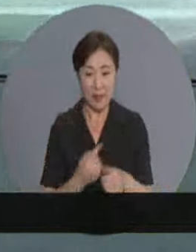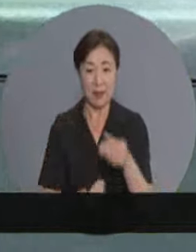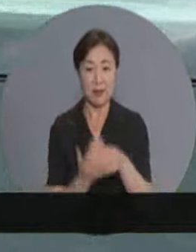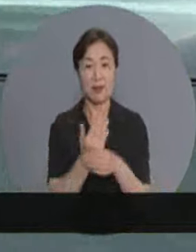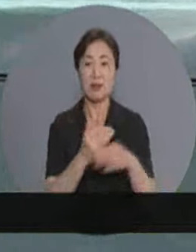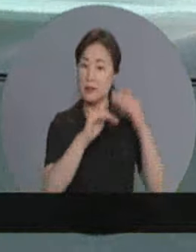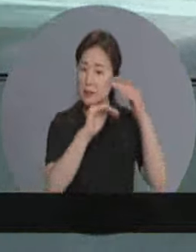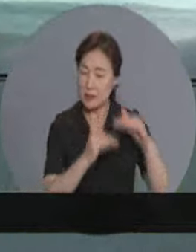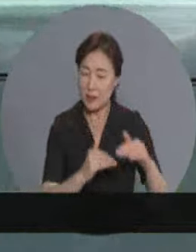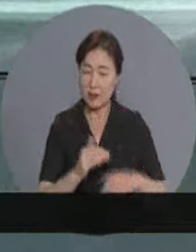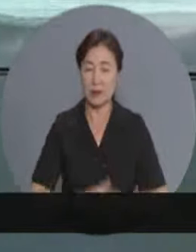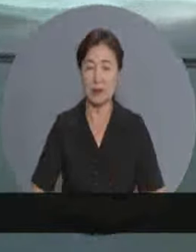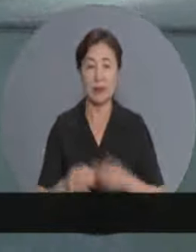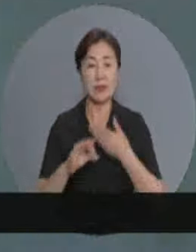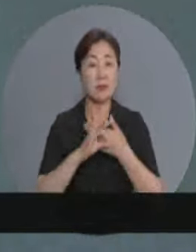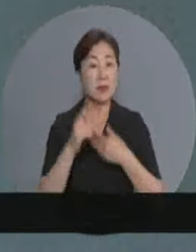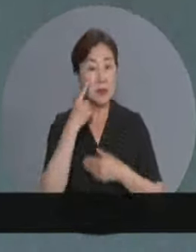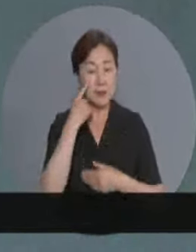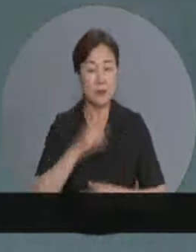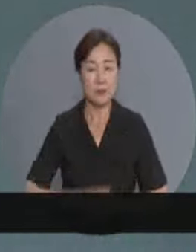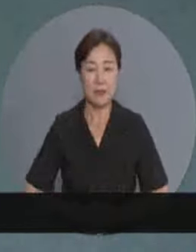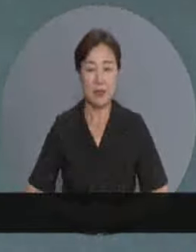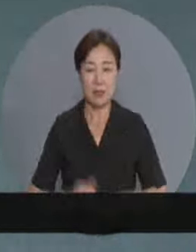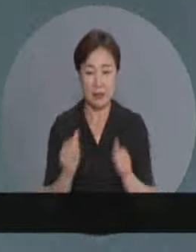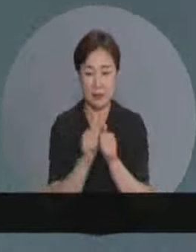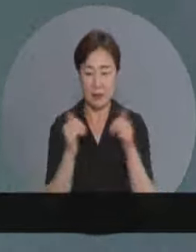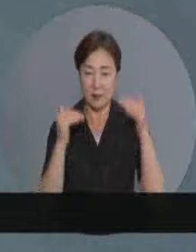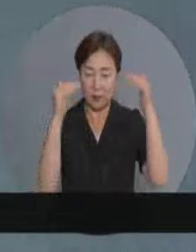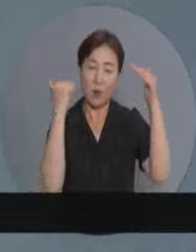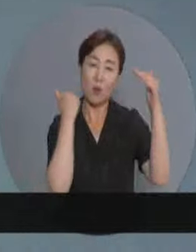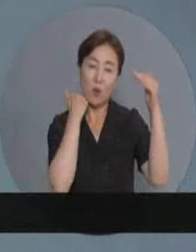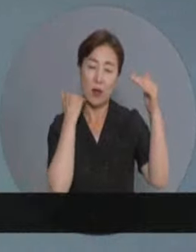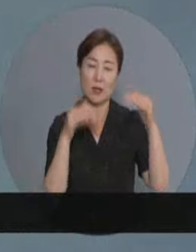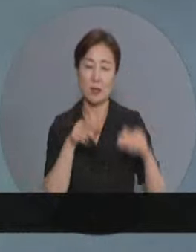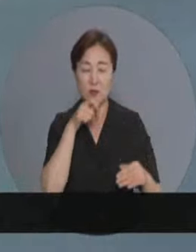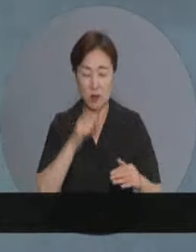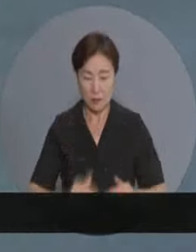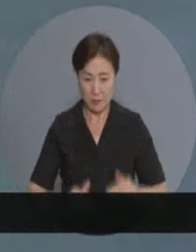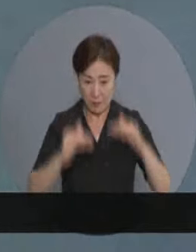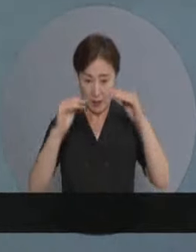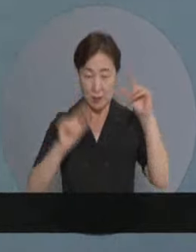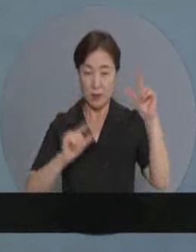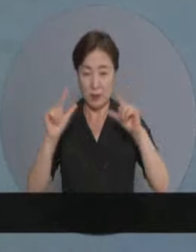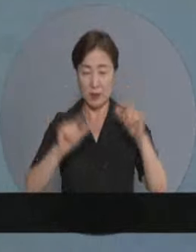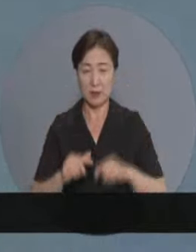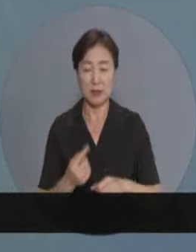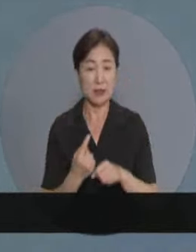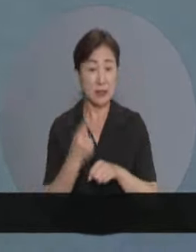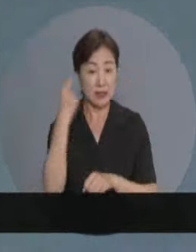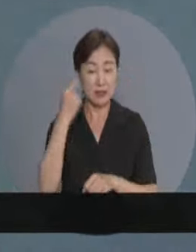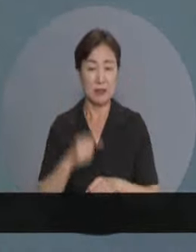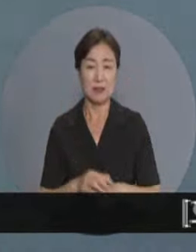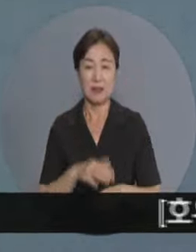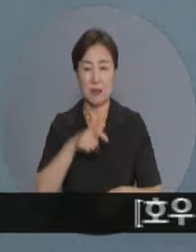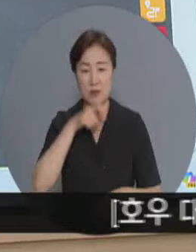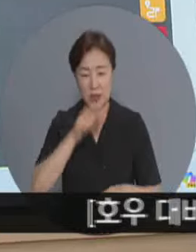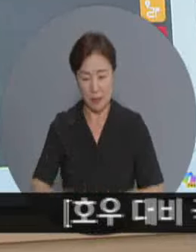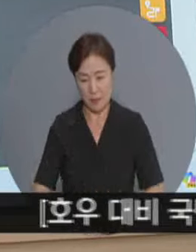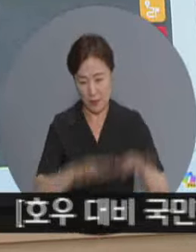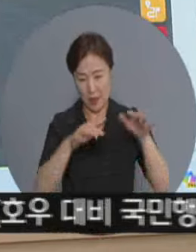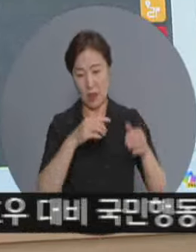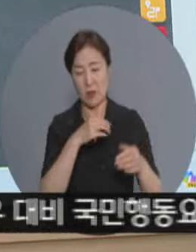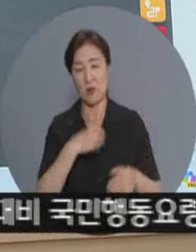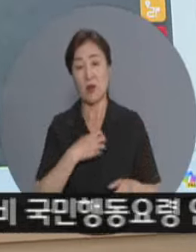키 175cm인 성인 남성의 목까지 물이 차오릅니다. 실제로 지난해 여름 침수 위험 때문에